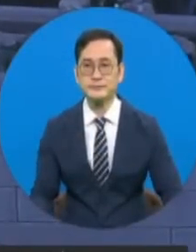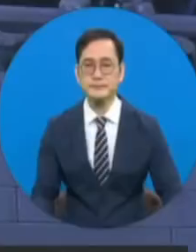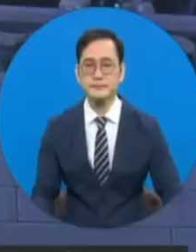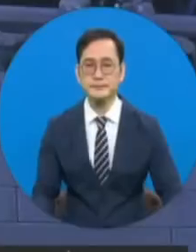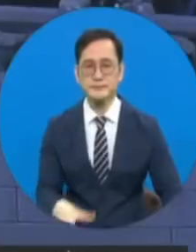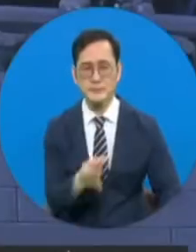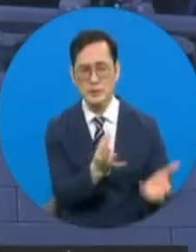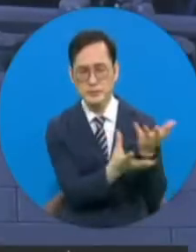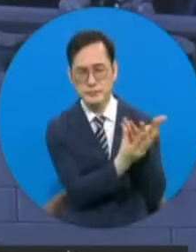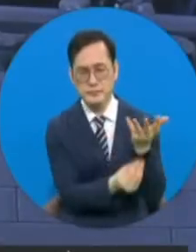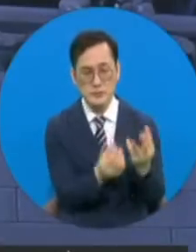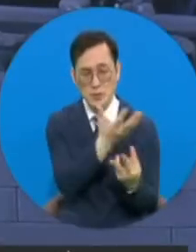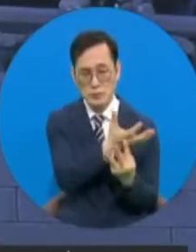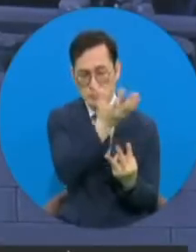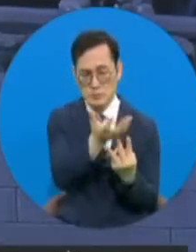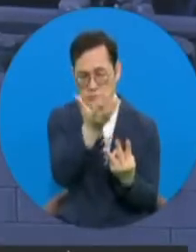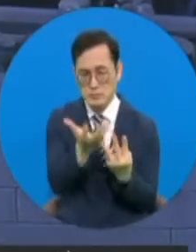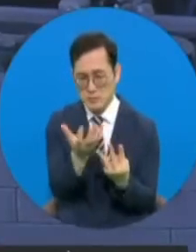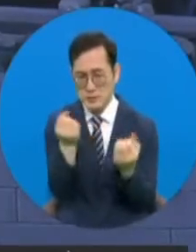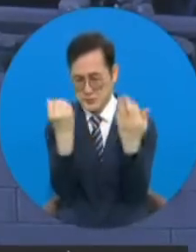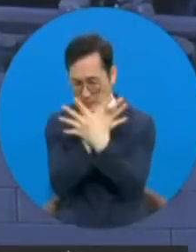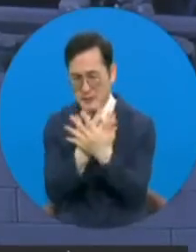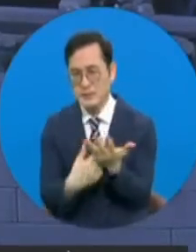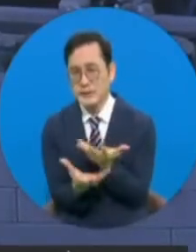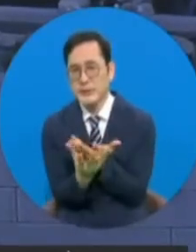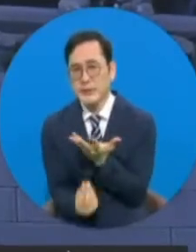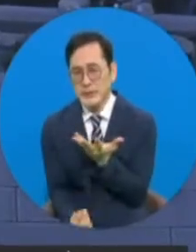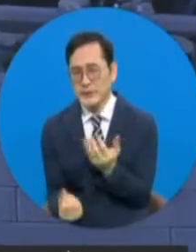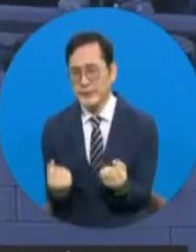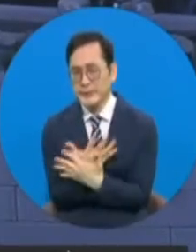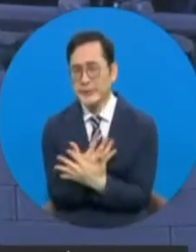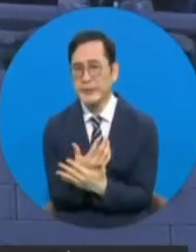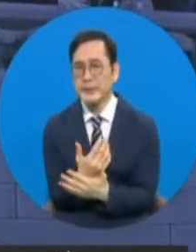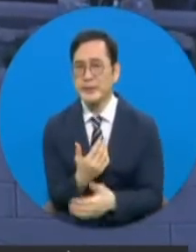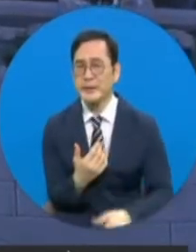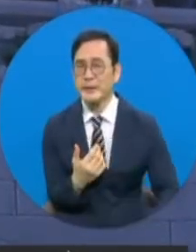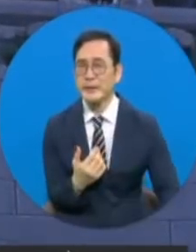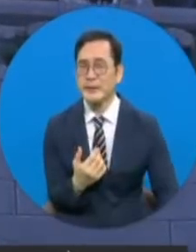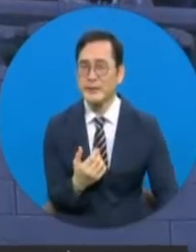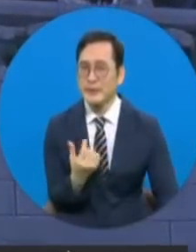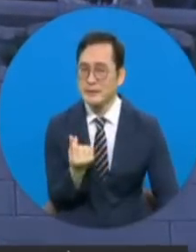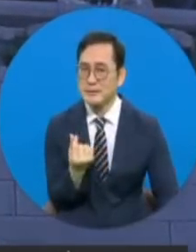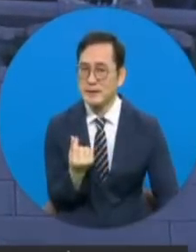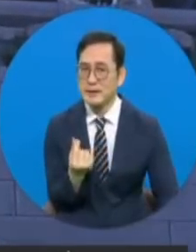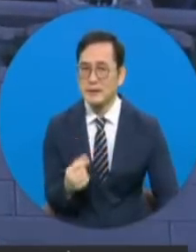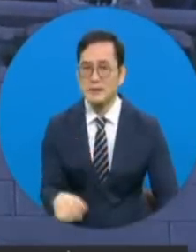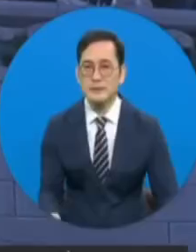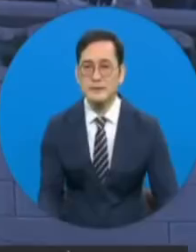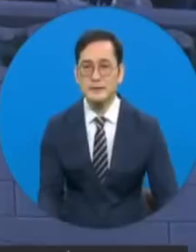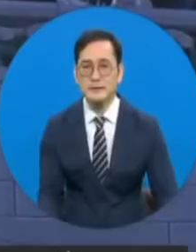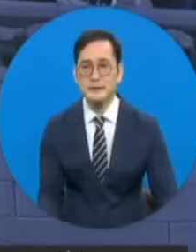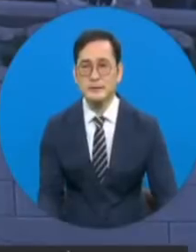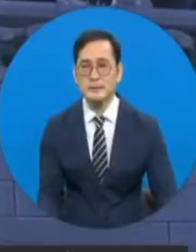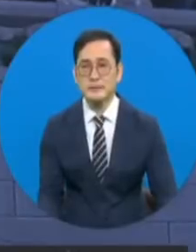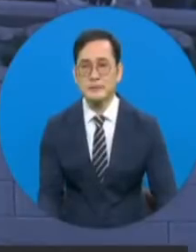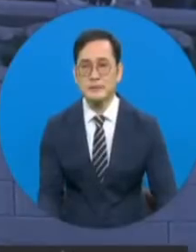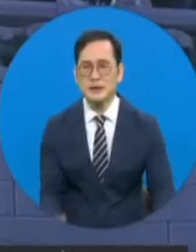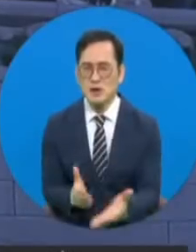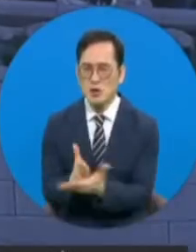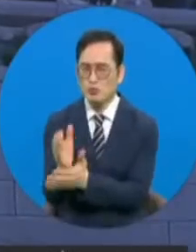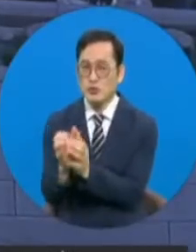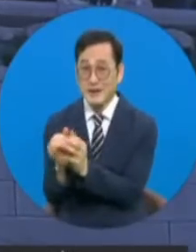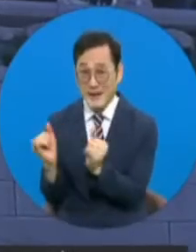흐름을 포착해서 한이 fiu라는 기관을 좀 추진해 봤는데 명지원이 각계의